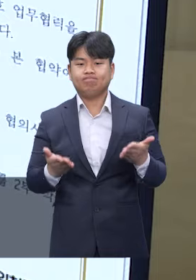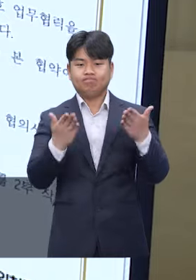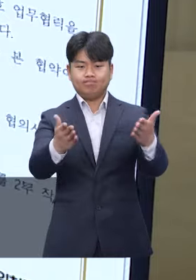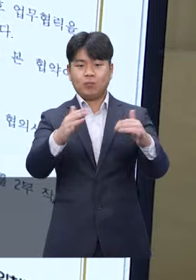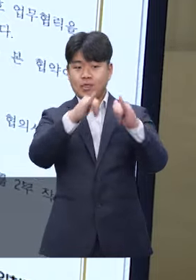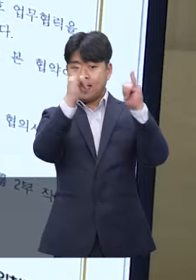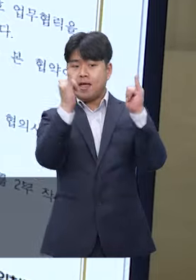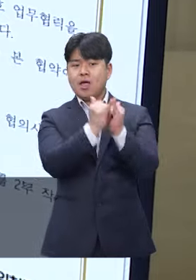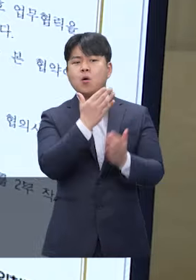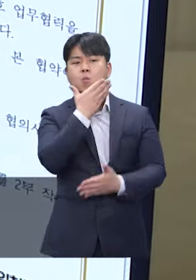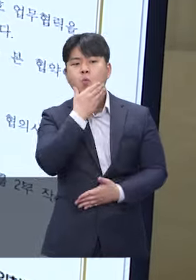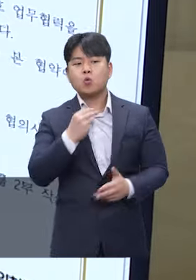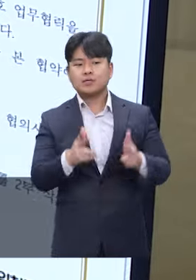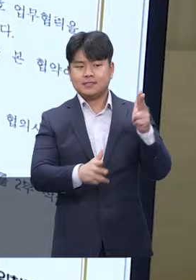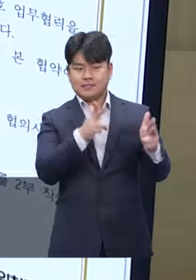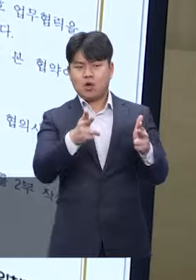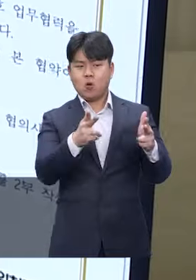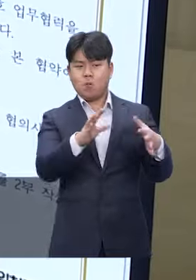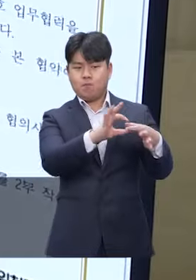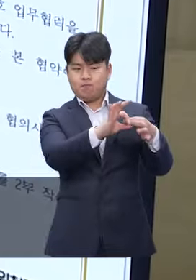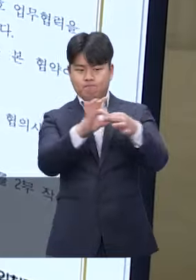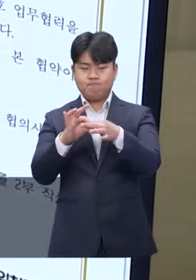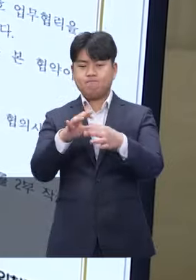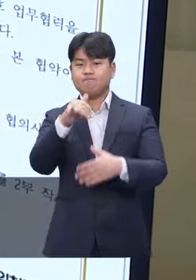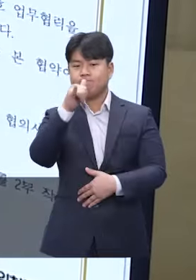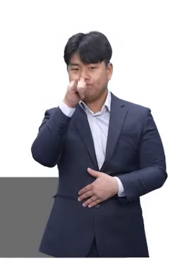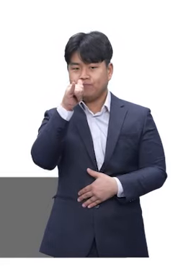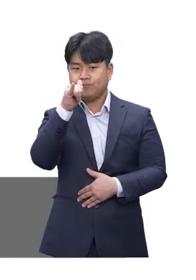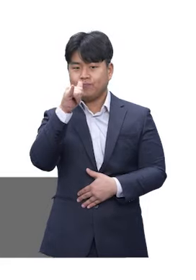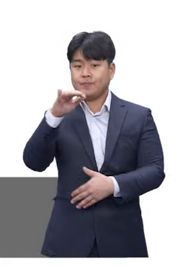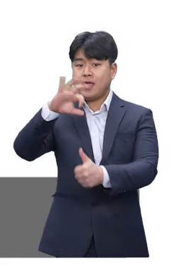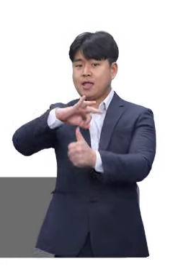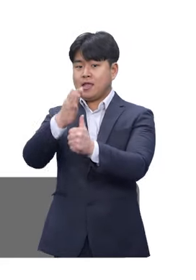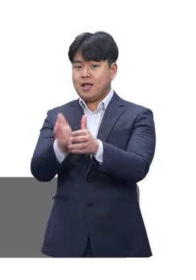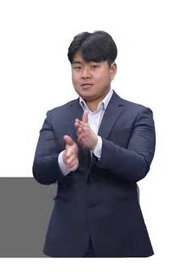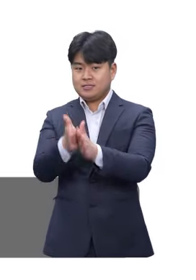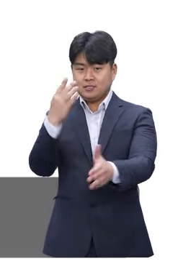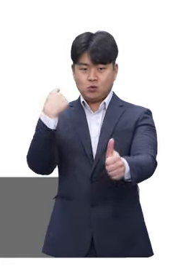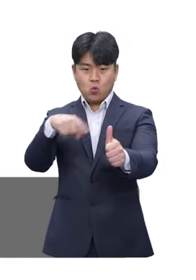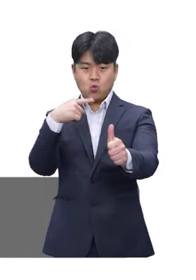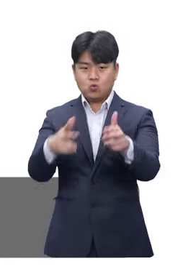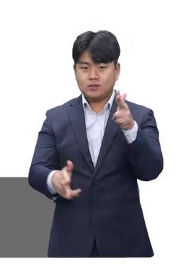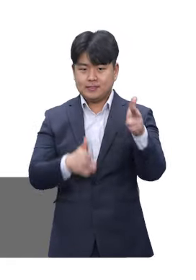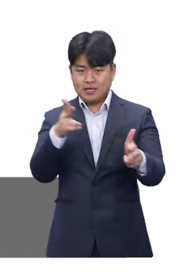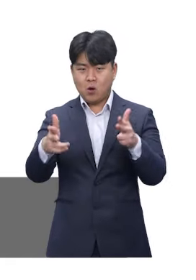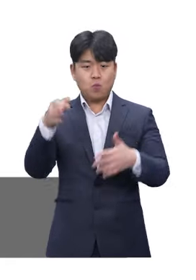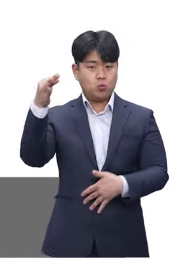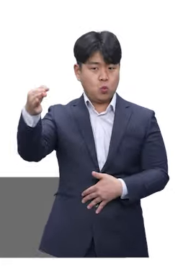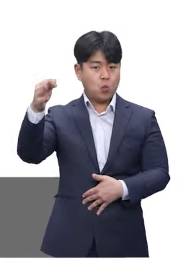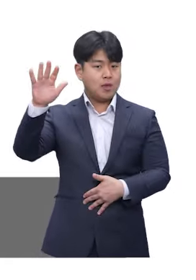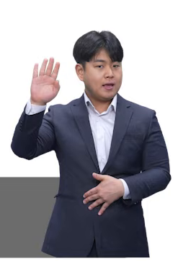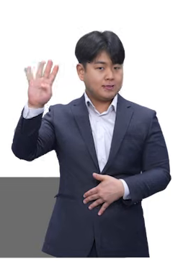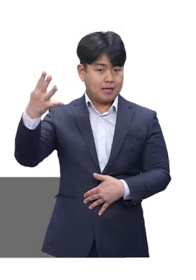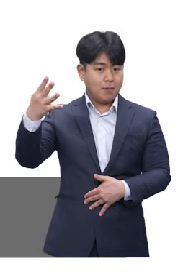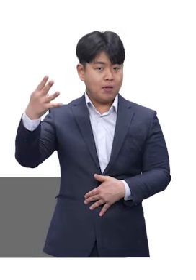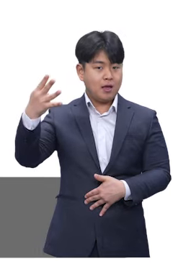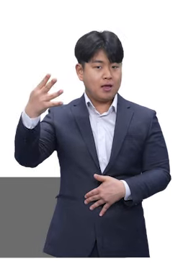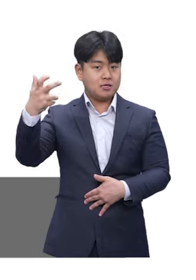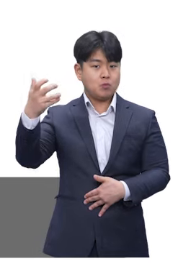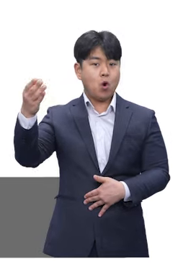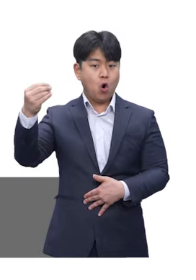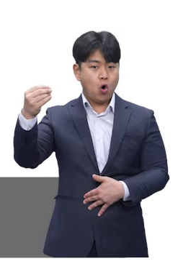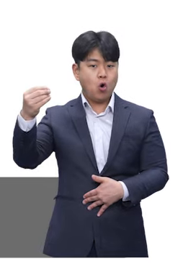구속합의와 학교사회복지사업 업무협약을 체결했습니다. 올해 안양시는 교육사업 분야에 약 427억